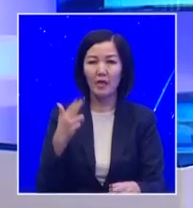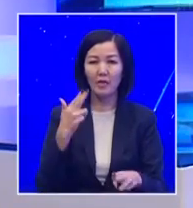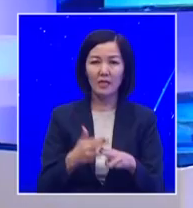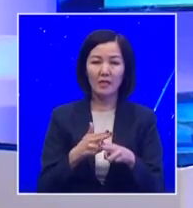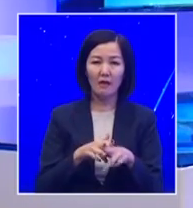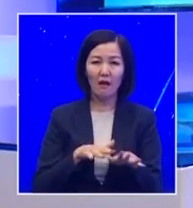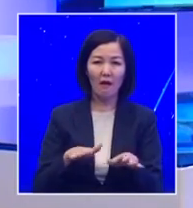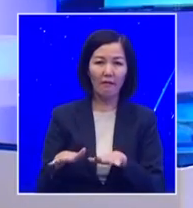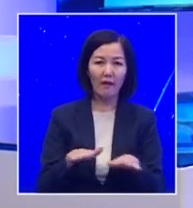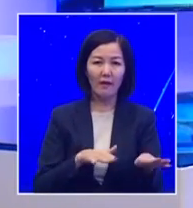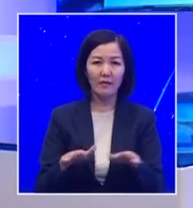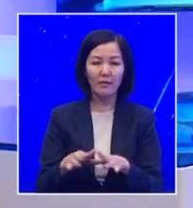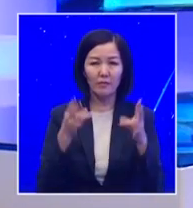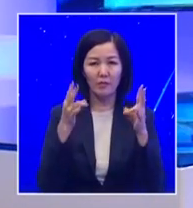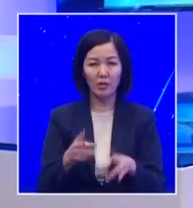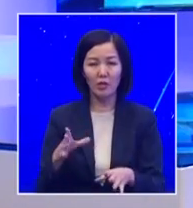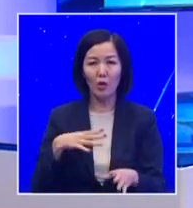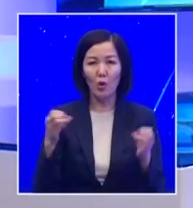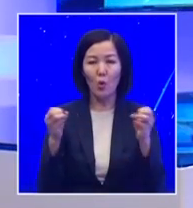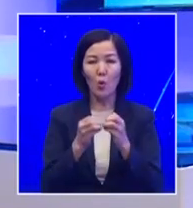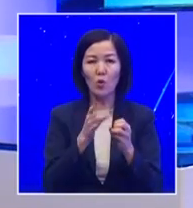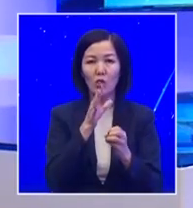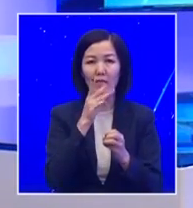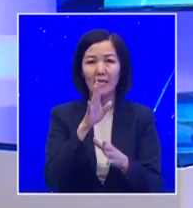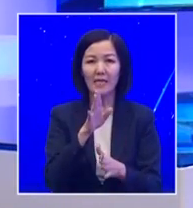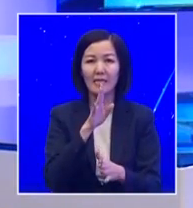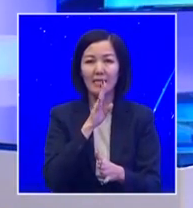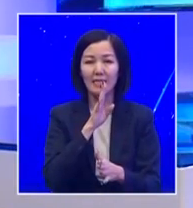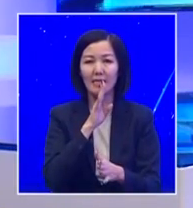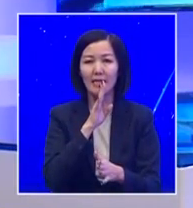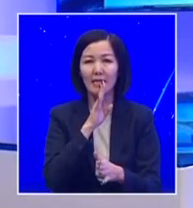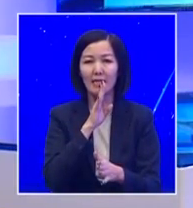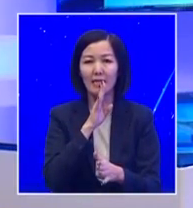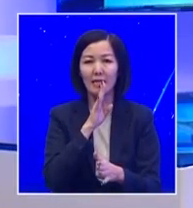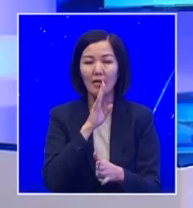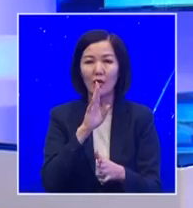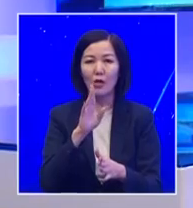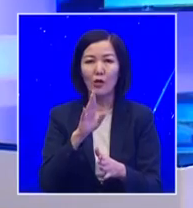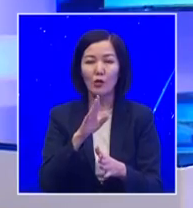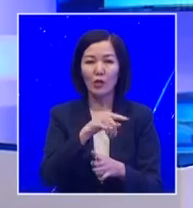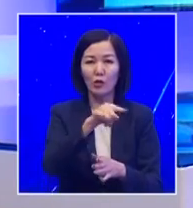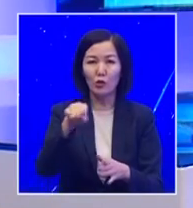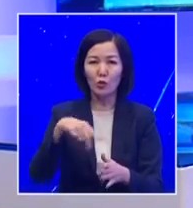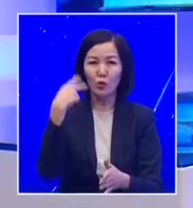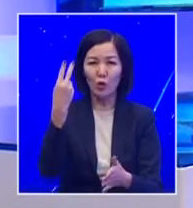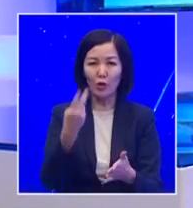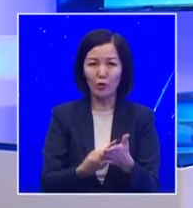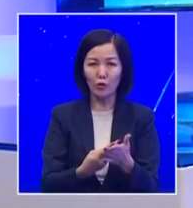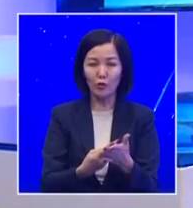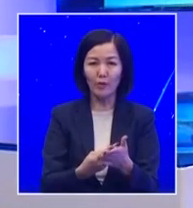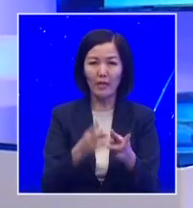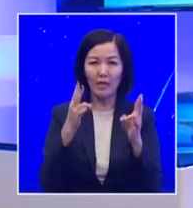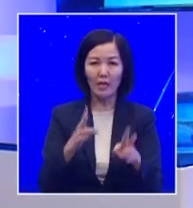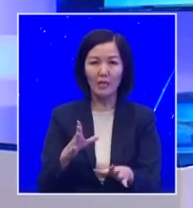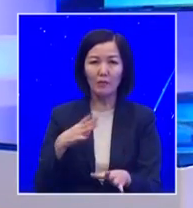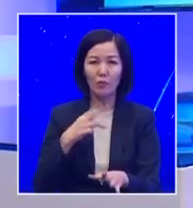Сырғанақ тебемін деп жазым болды. 10 жасар қыз биік қыраттан екпінмен құлдилап, шұңқырға түсіп мерт болды. Оқыс оқиға Көксу ауданында